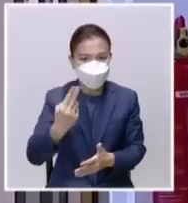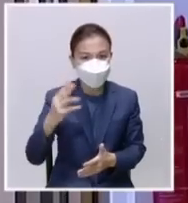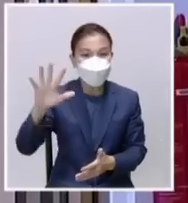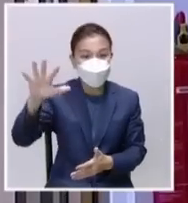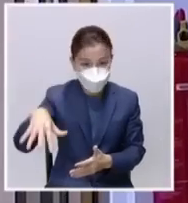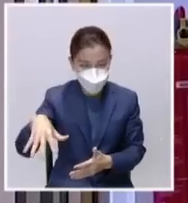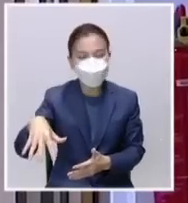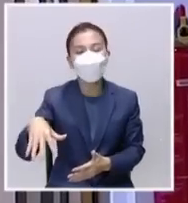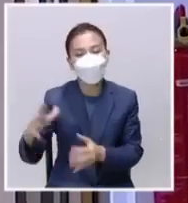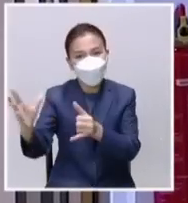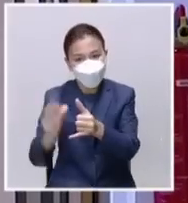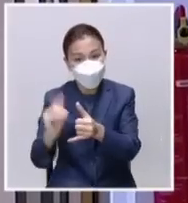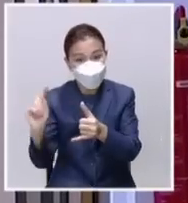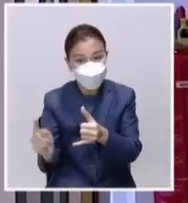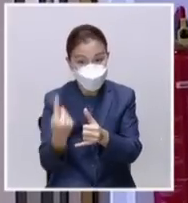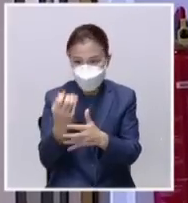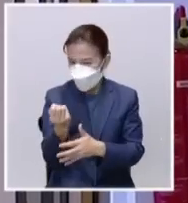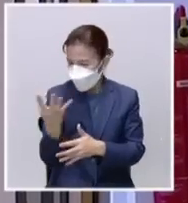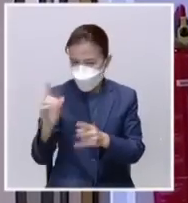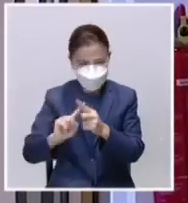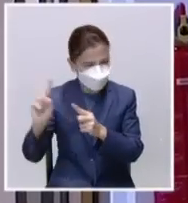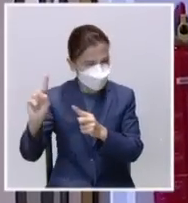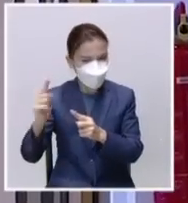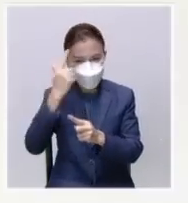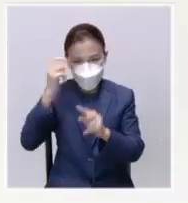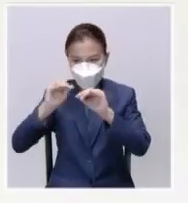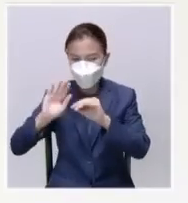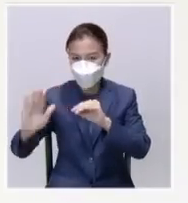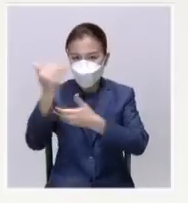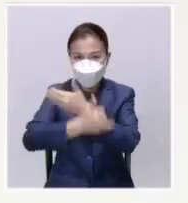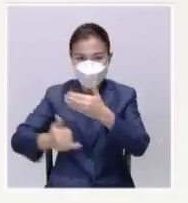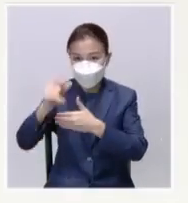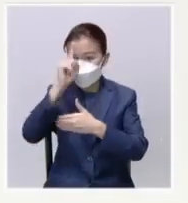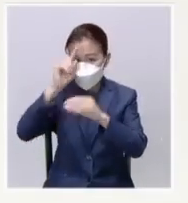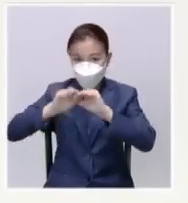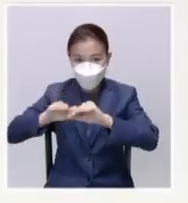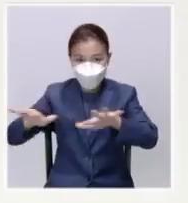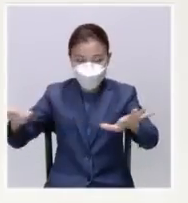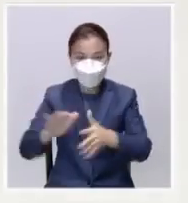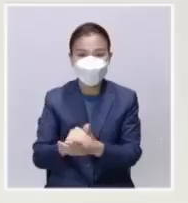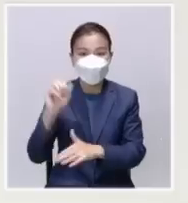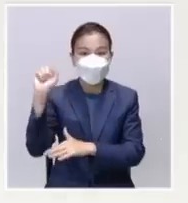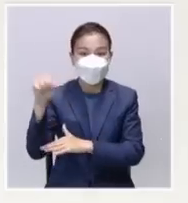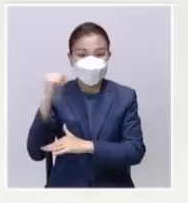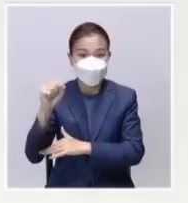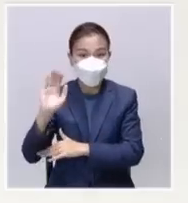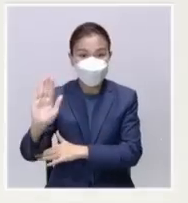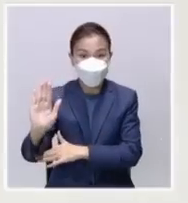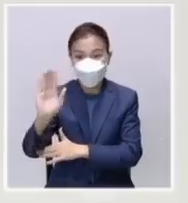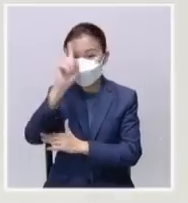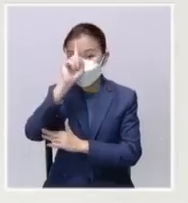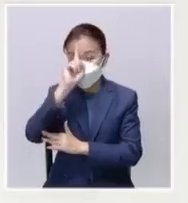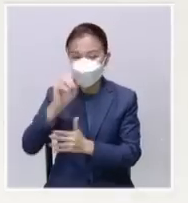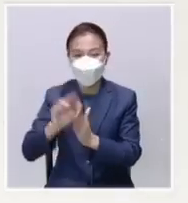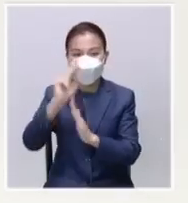นแล้วนะคะเป็นจำนวนสูงสุดนับตั้งแต่มีการระบาดในประเทศสภาบุนเดสทากของเยอรมนีก็เพิ่งจะผ่านร่างกฎหม